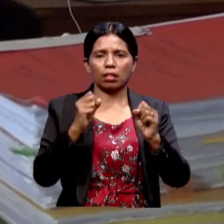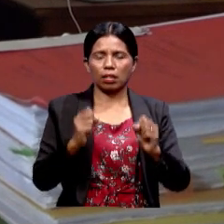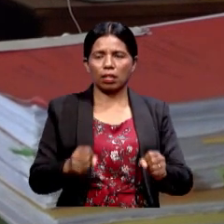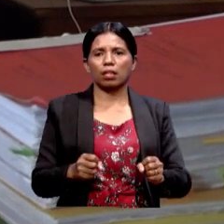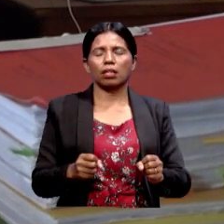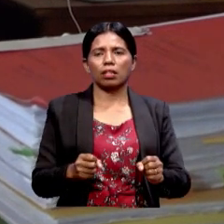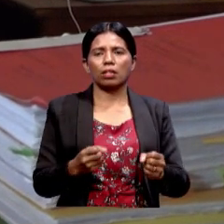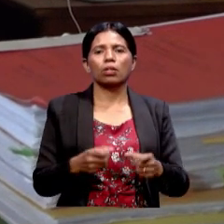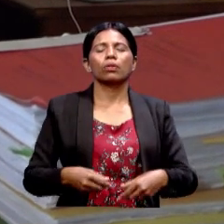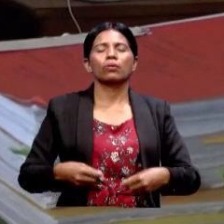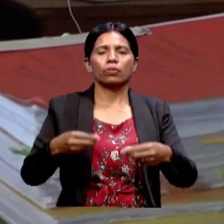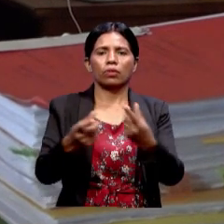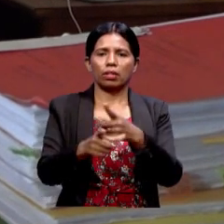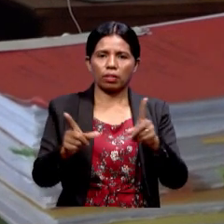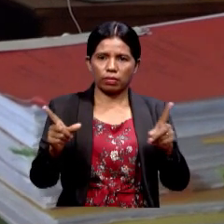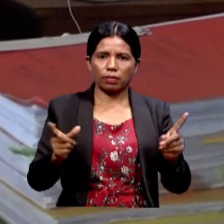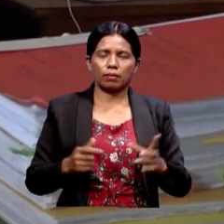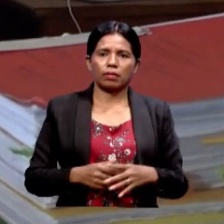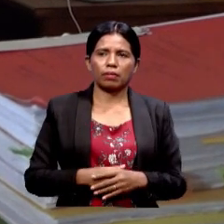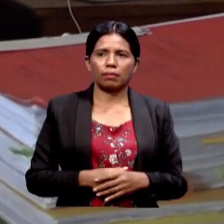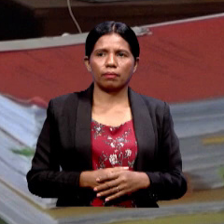hendak ia aktu be